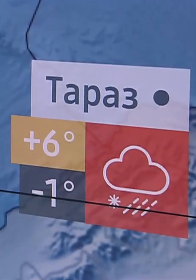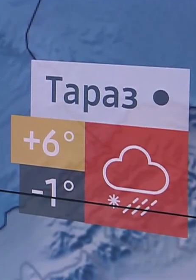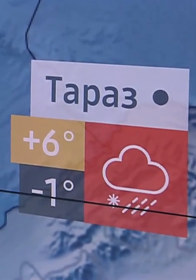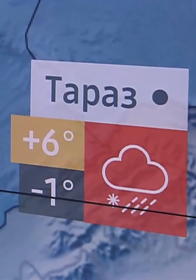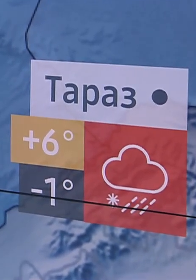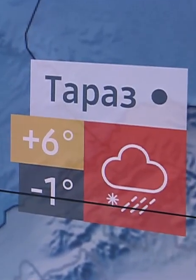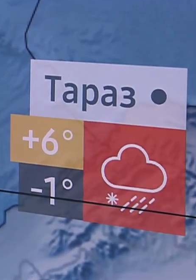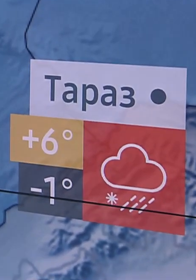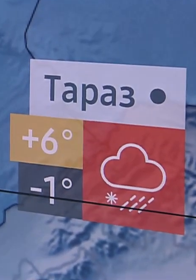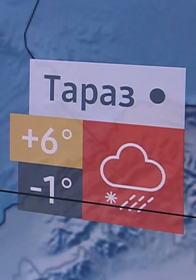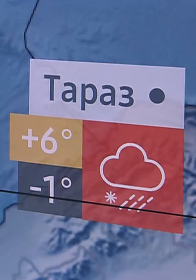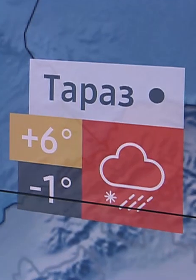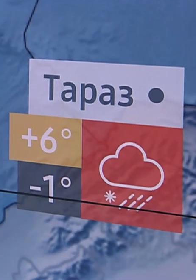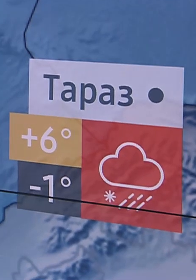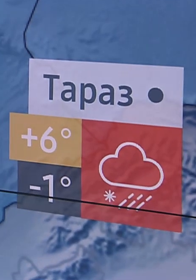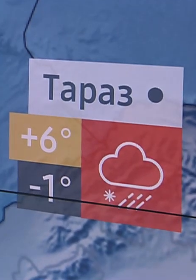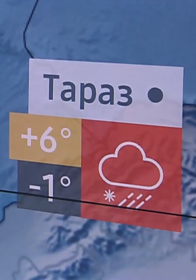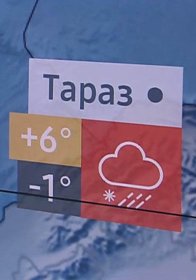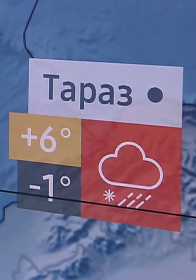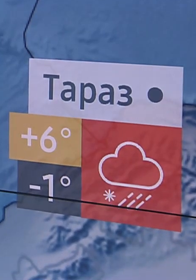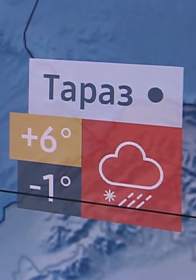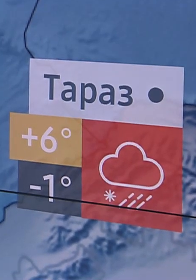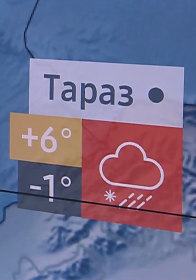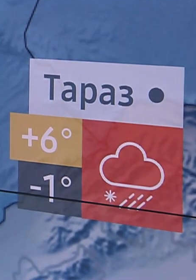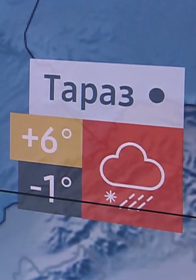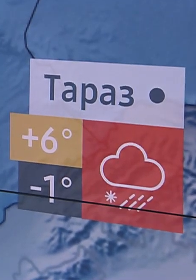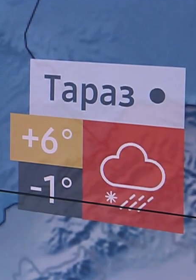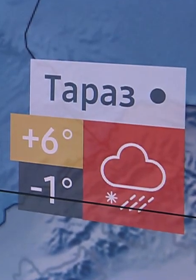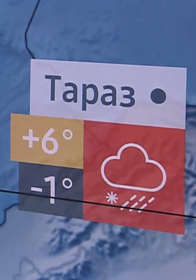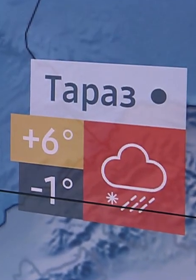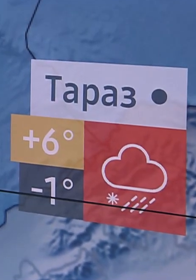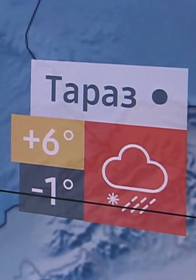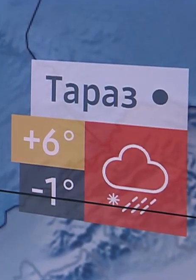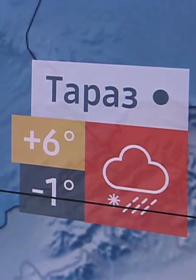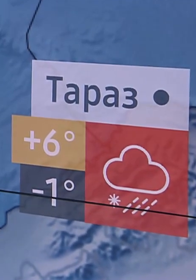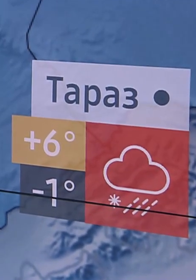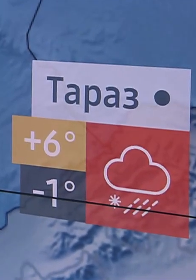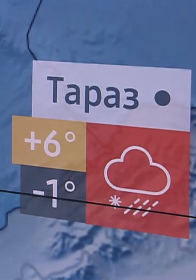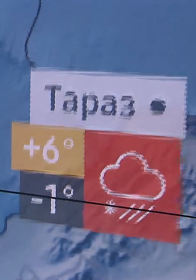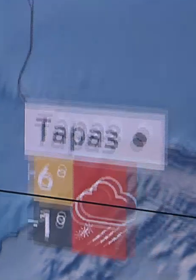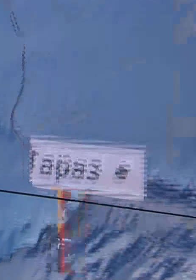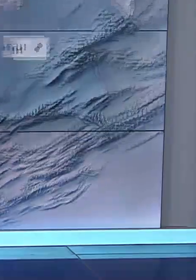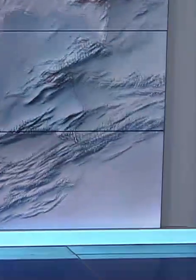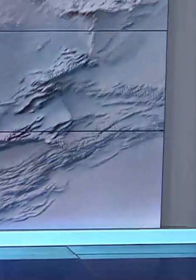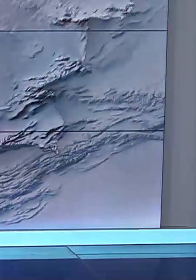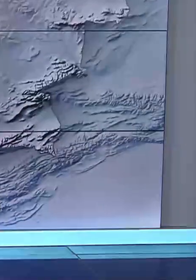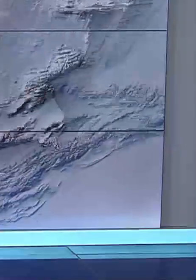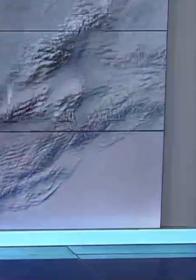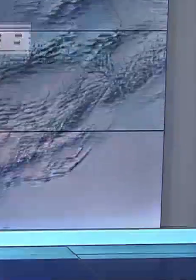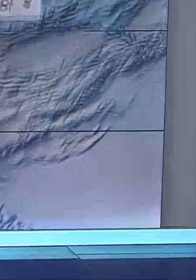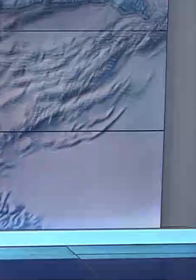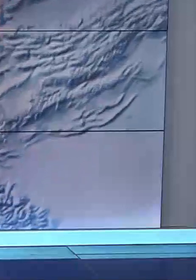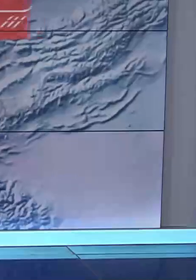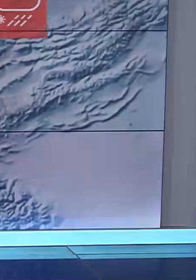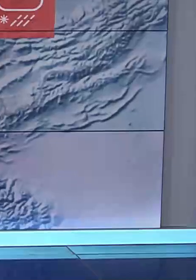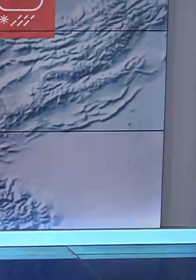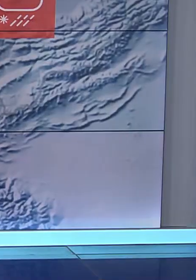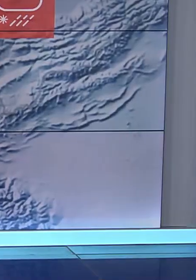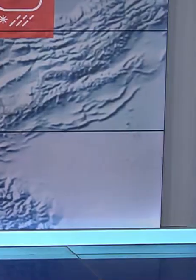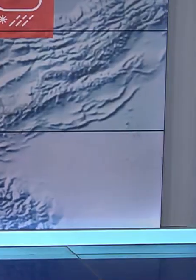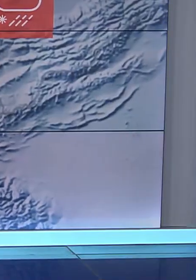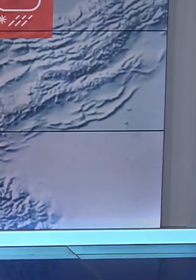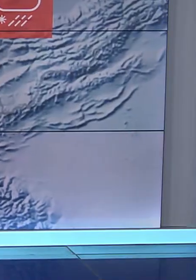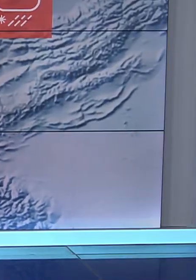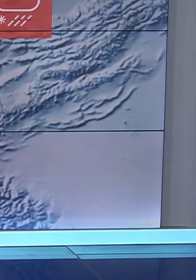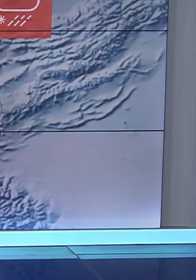4, түнде плюс 1. Таразда ауа температурасы күндіз 0-6 градус жоғары, түнде 1 градус төмен. Республикалық маңызы бар қалаларға